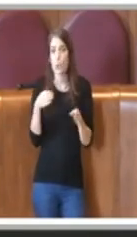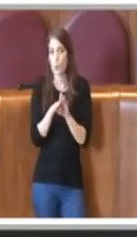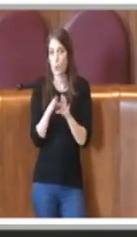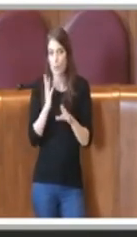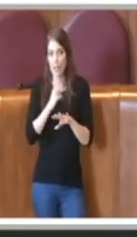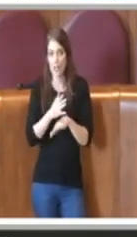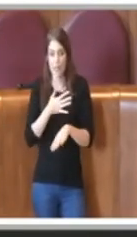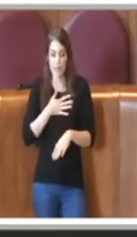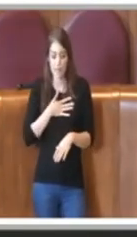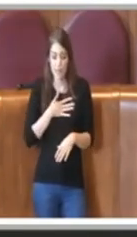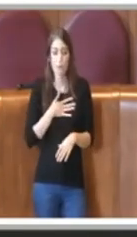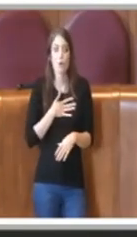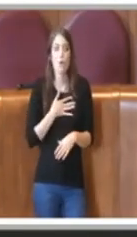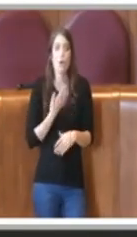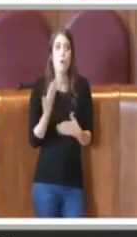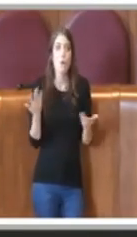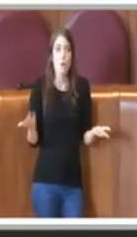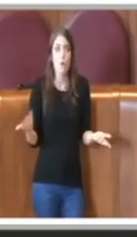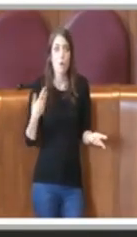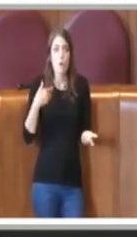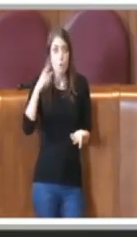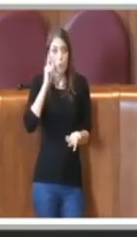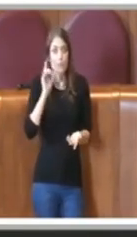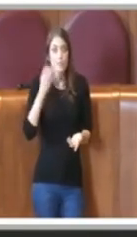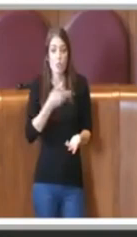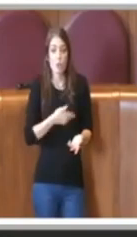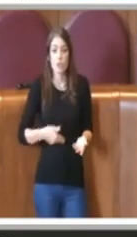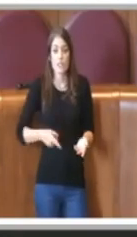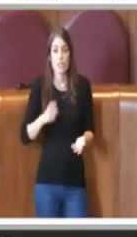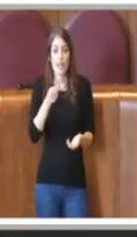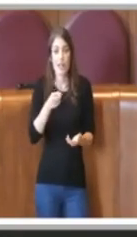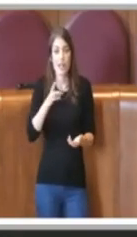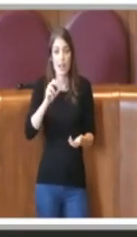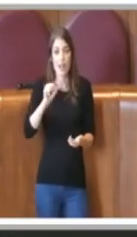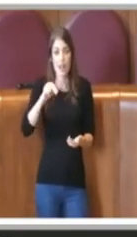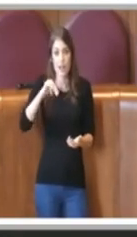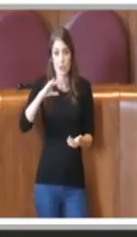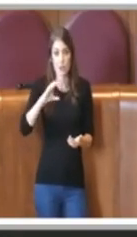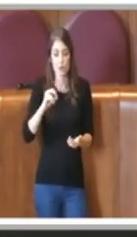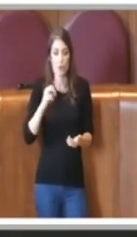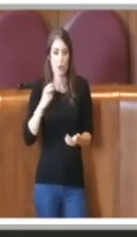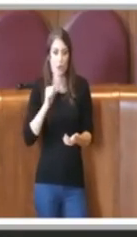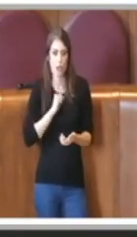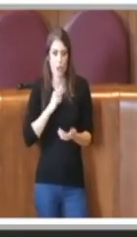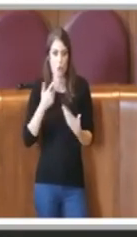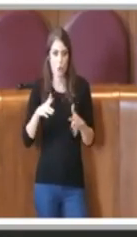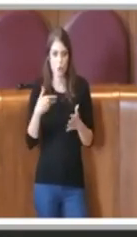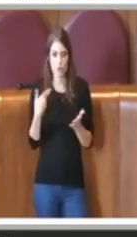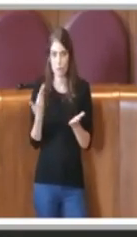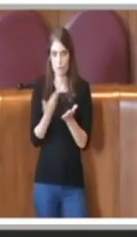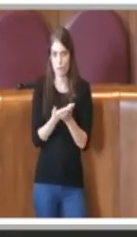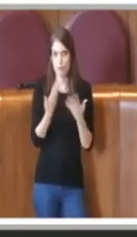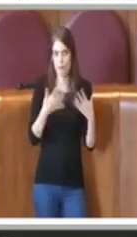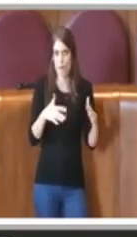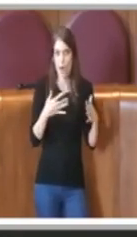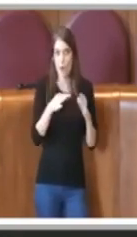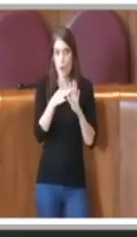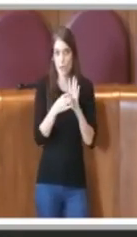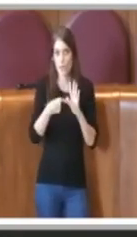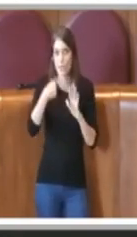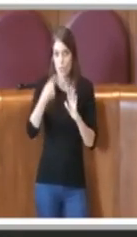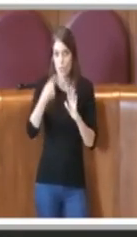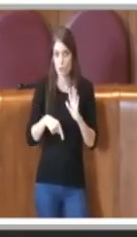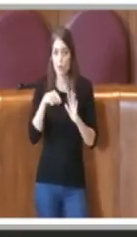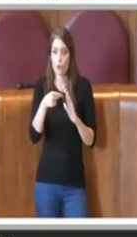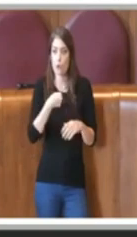intervento, non so se la consigliera Grancio, ovviamente immagino abbia già presentato l'ordine del